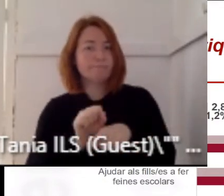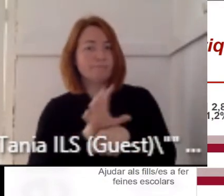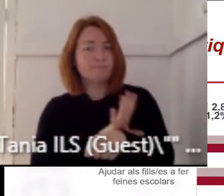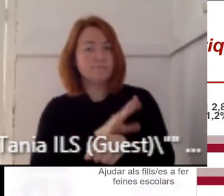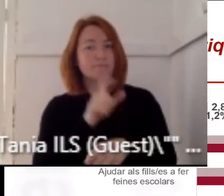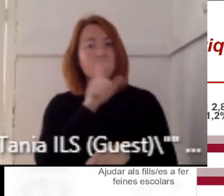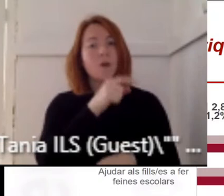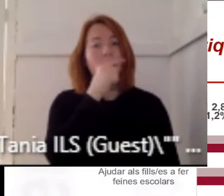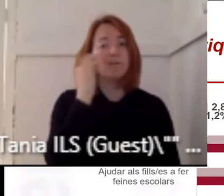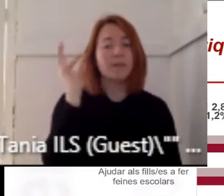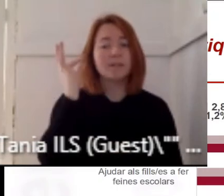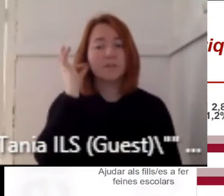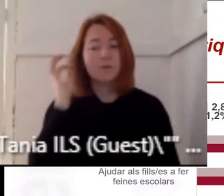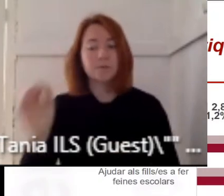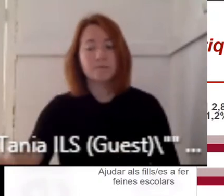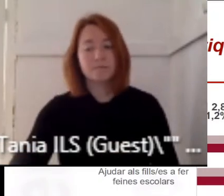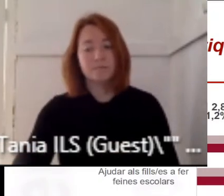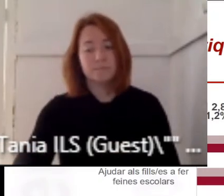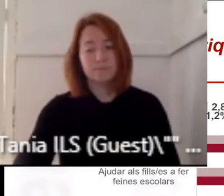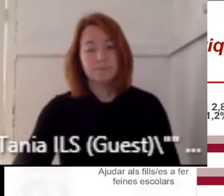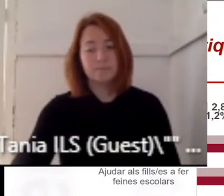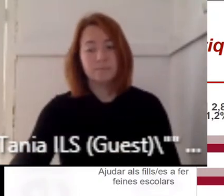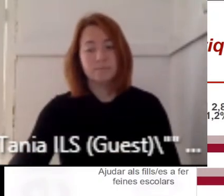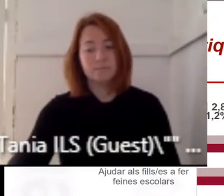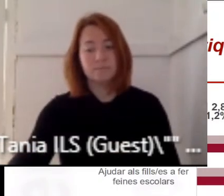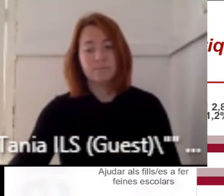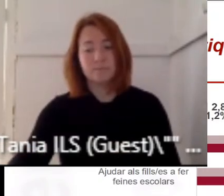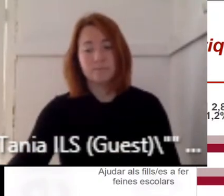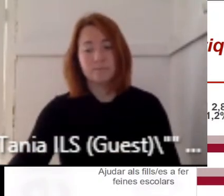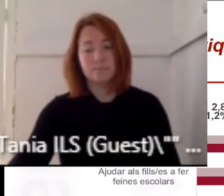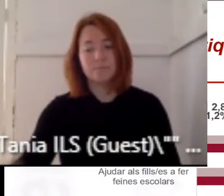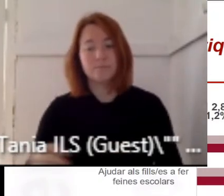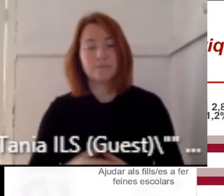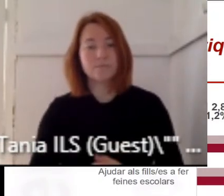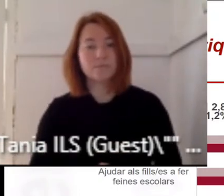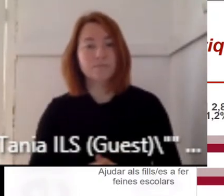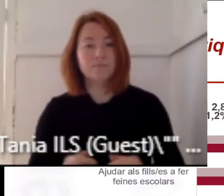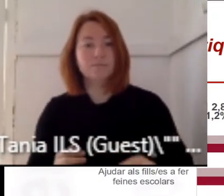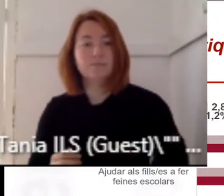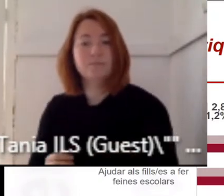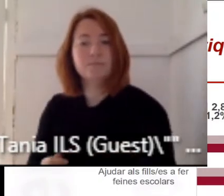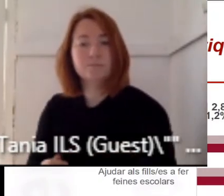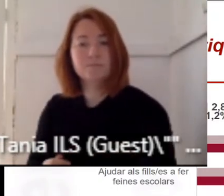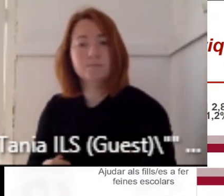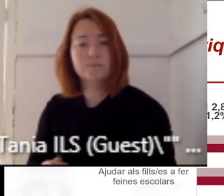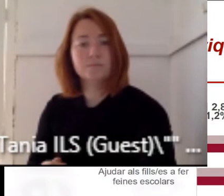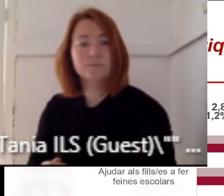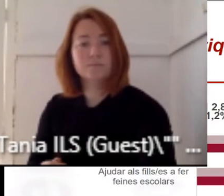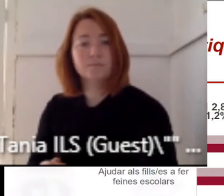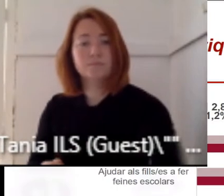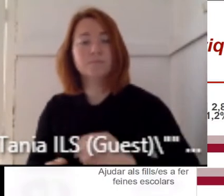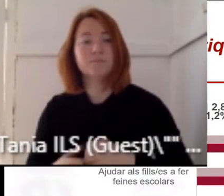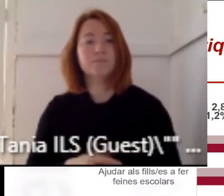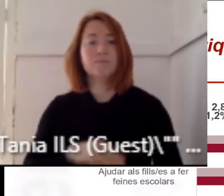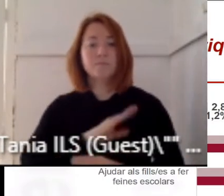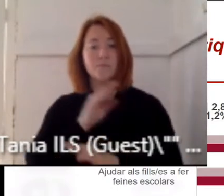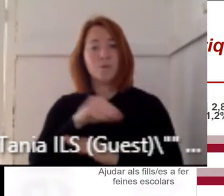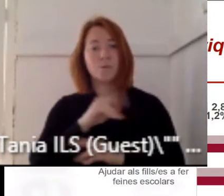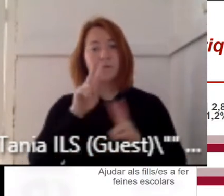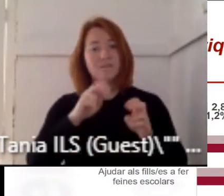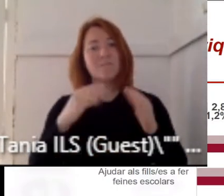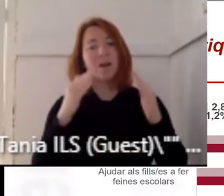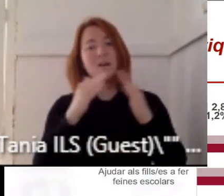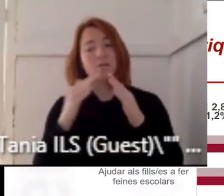aquesta desigual dedicació i repartició de les tasques domèstiques i de cura s'ha vist agreujada amb la situació de la pandèmia i